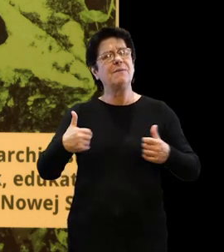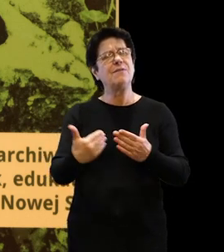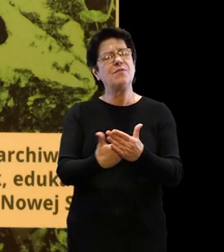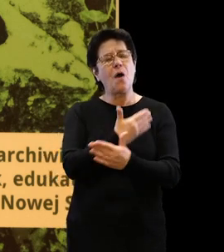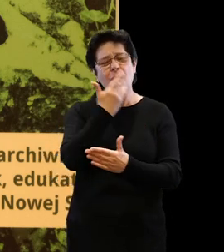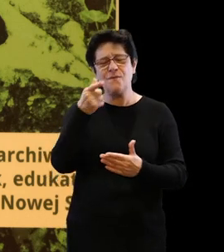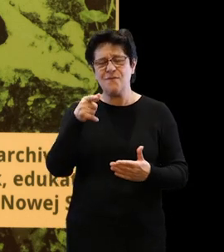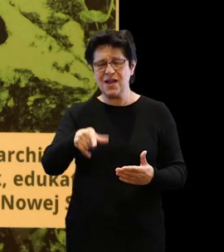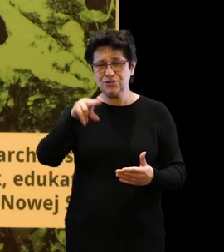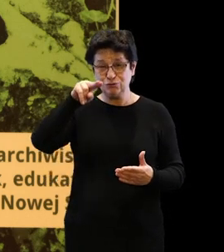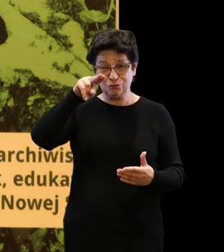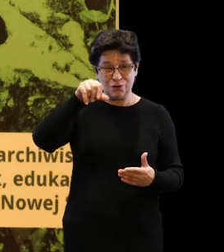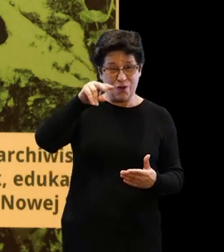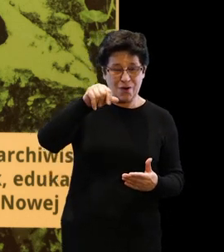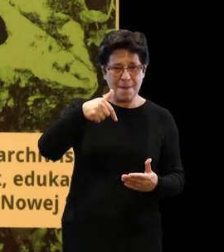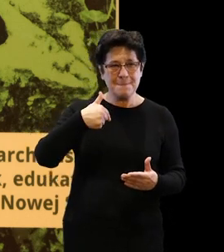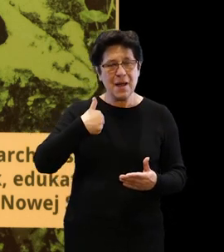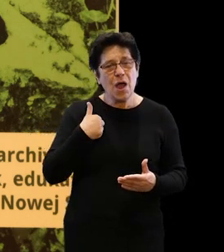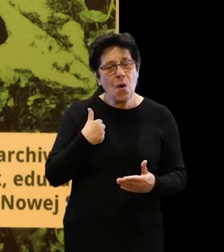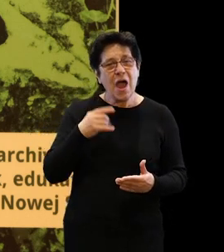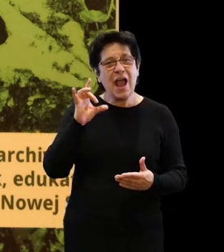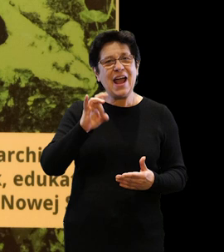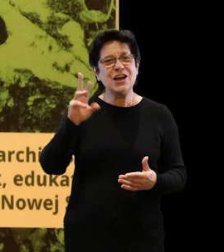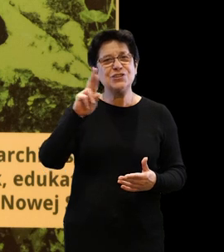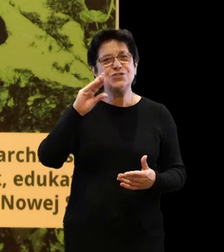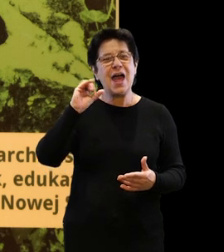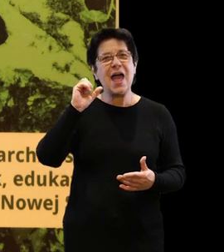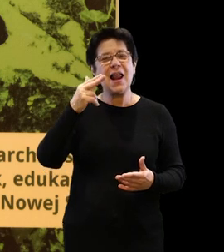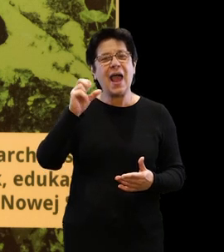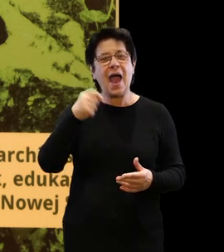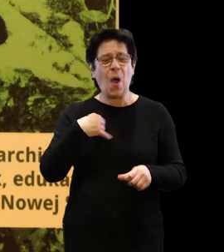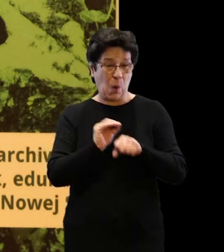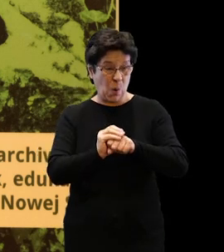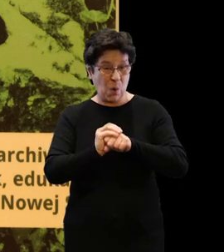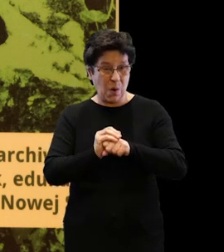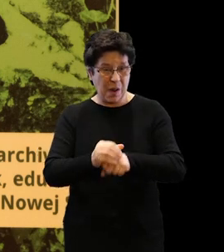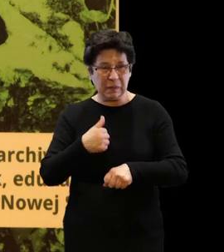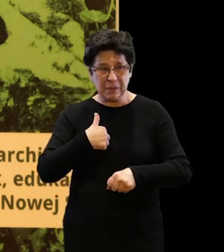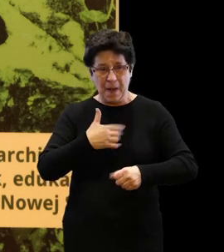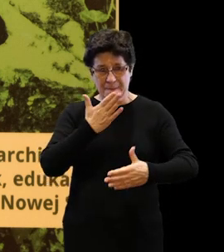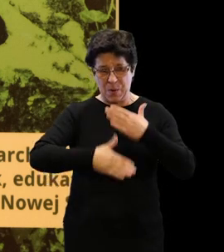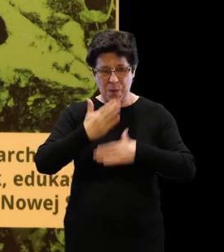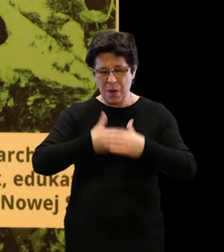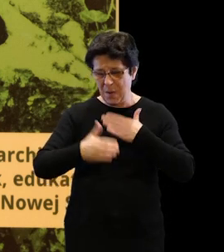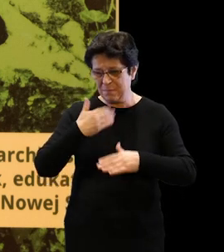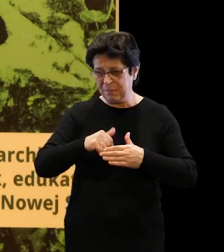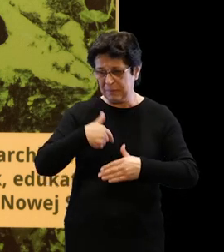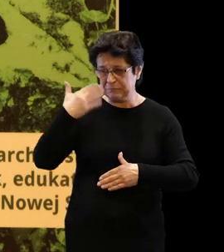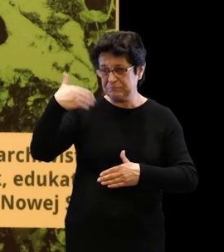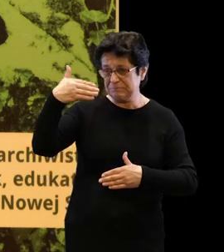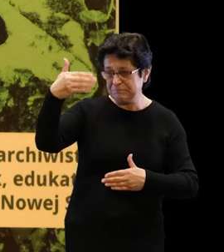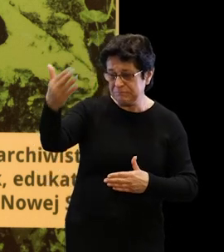Soli był pan Marek Grzelka bardzo mi się podoba to jego przedstawienie ponieważ to jest